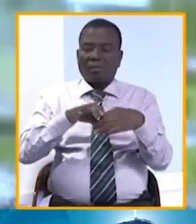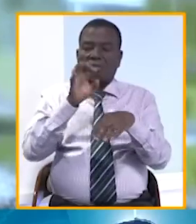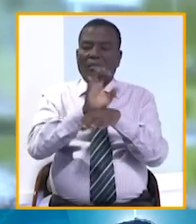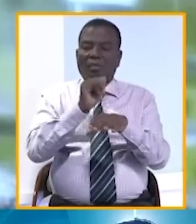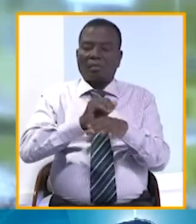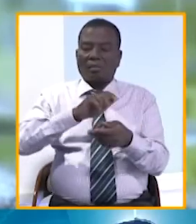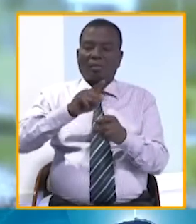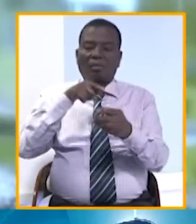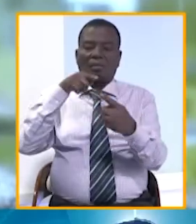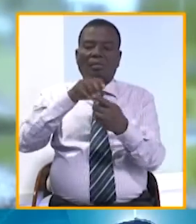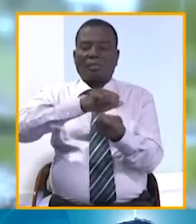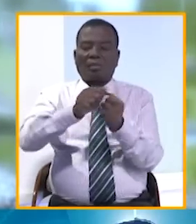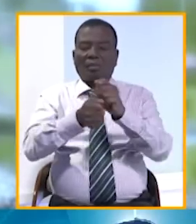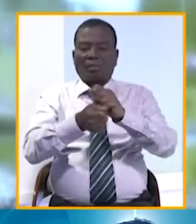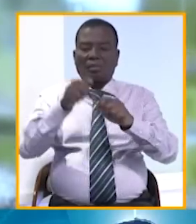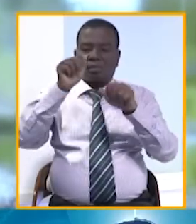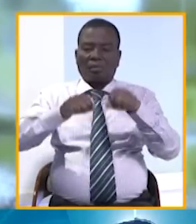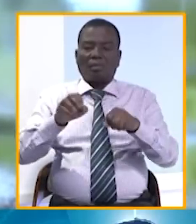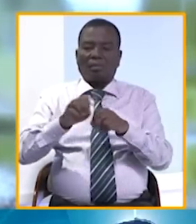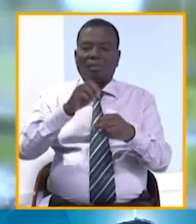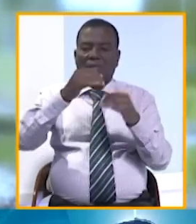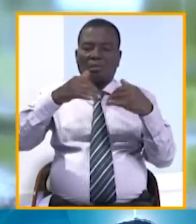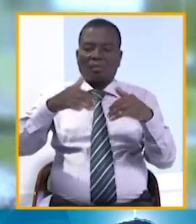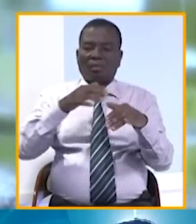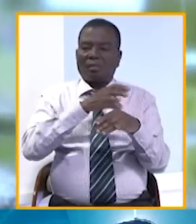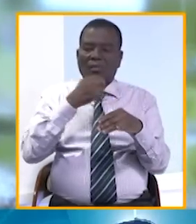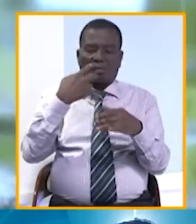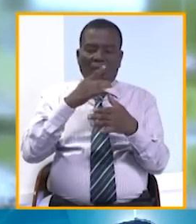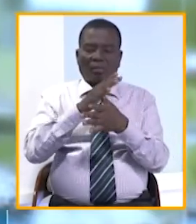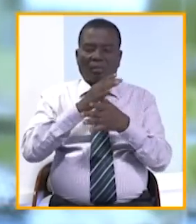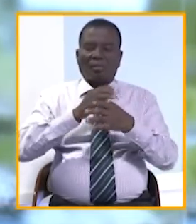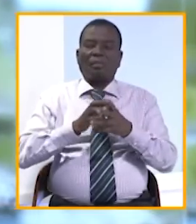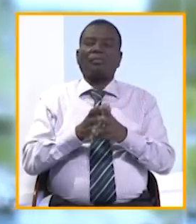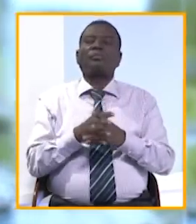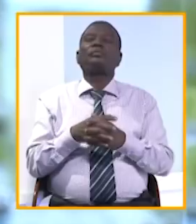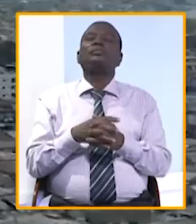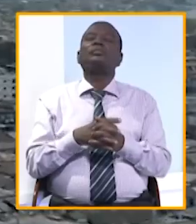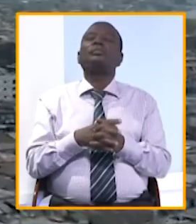sa transformation en une puissance industrielle à l'horizon 2040. Les détails avec Mama Traoré.